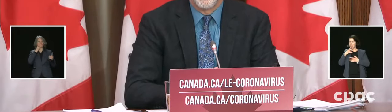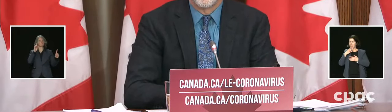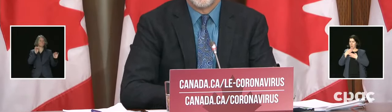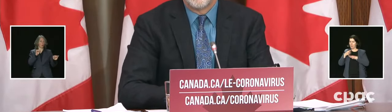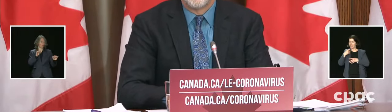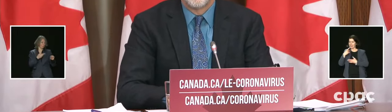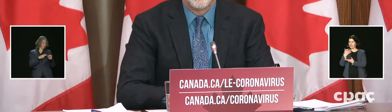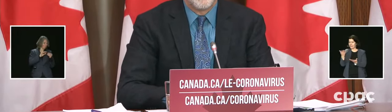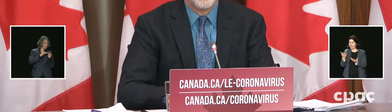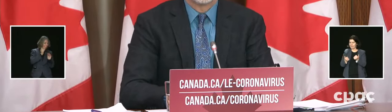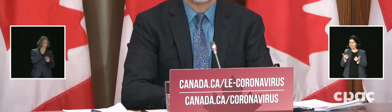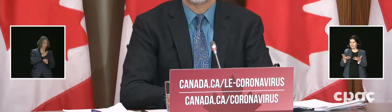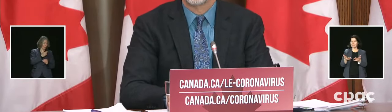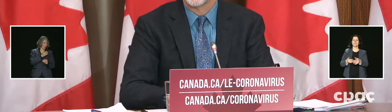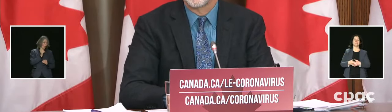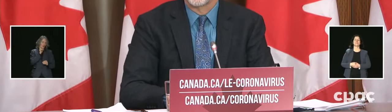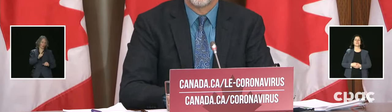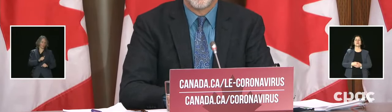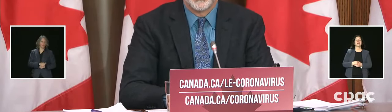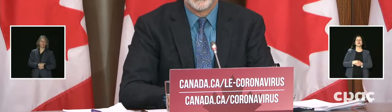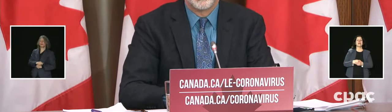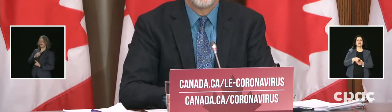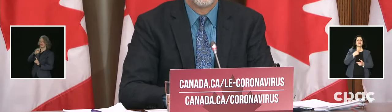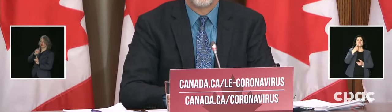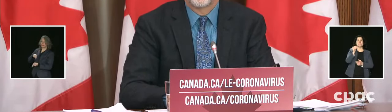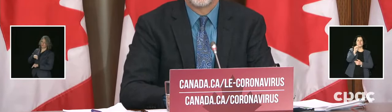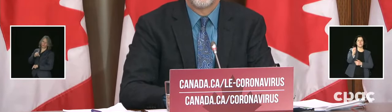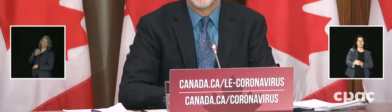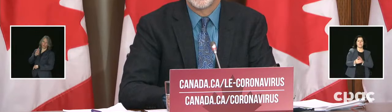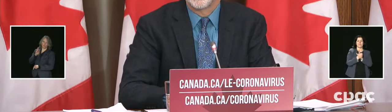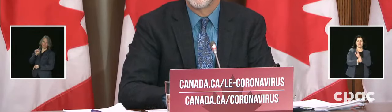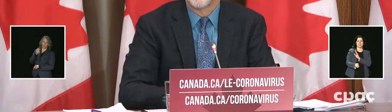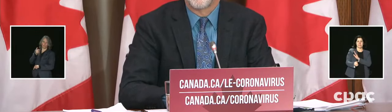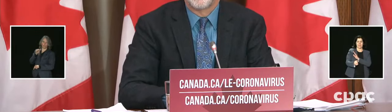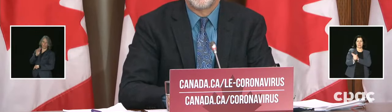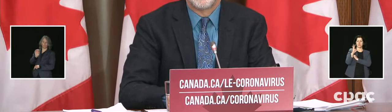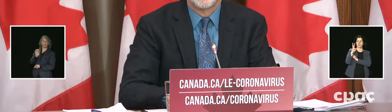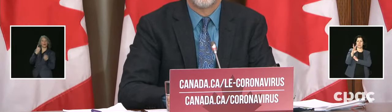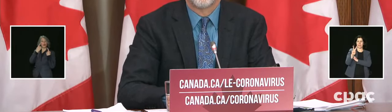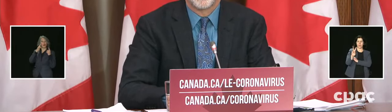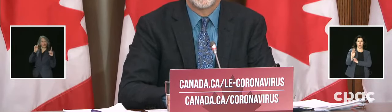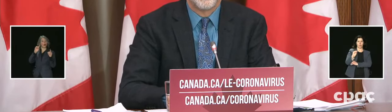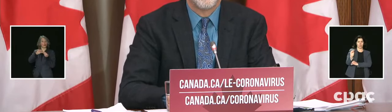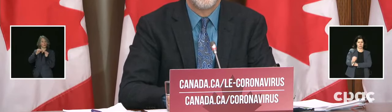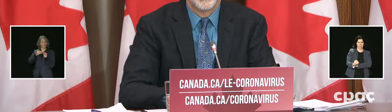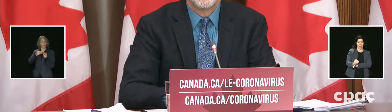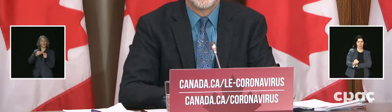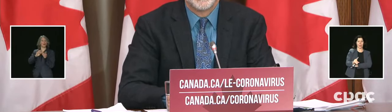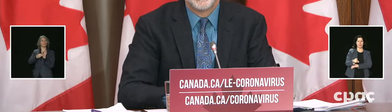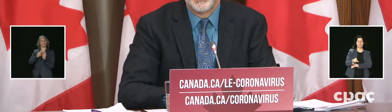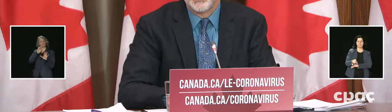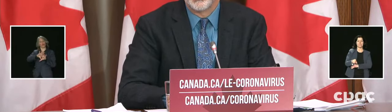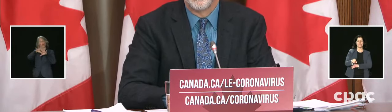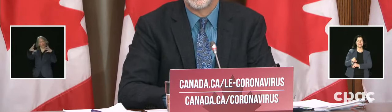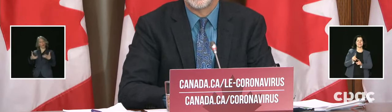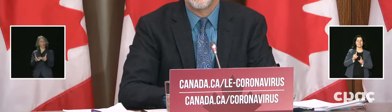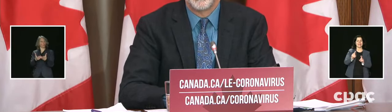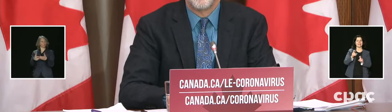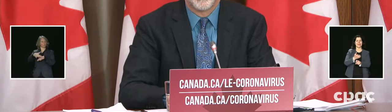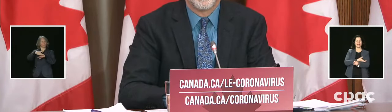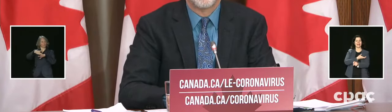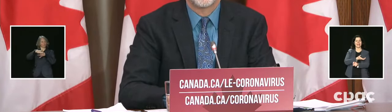C'est-à-dire que le taux d'efficacité de 66 c'est le taux global basé sur les informations contenues dans les essais cliniques qui ont